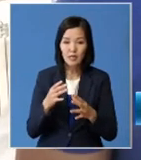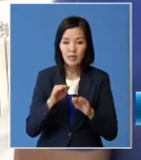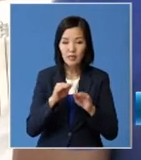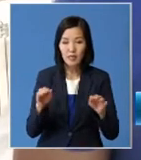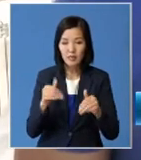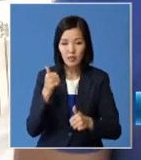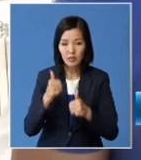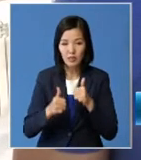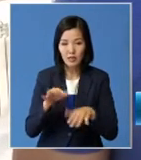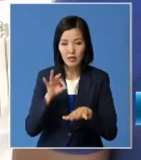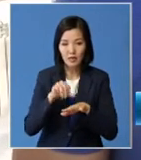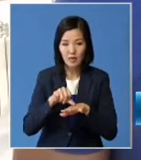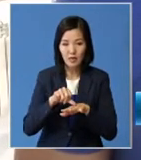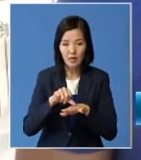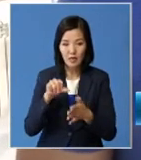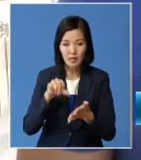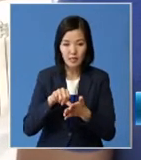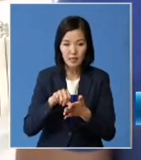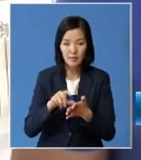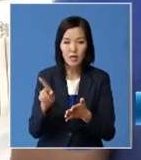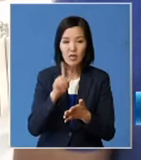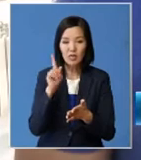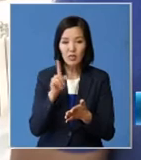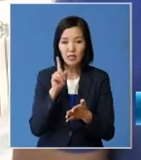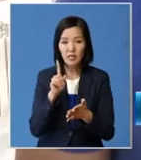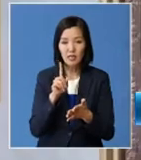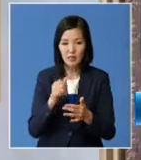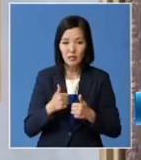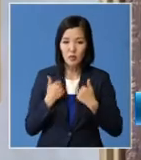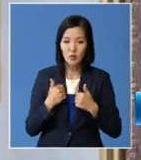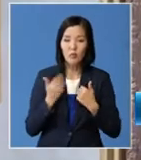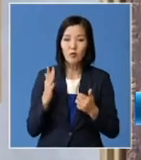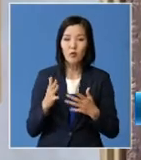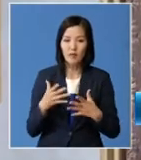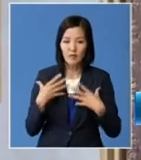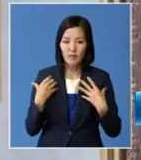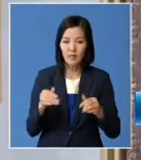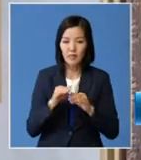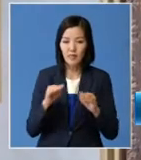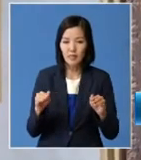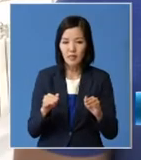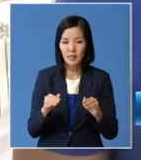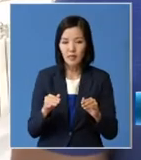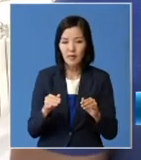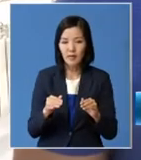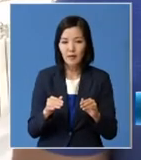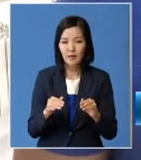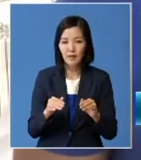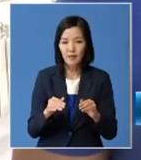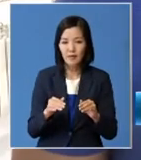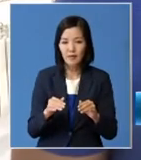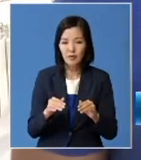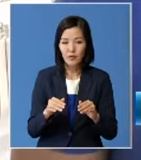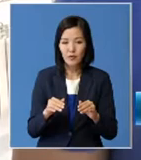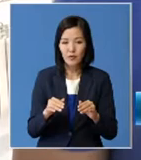болса, бұл жас балуандарға стимул береді. Физикалық деңгейде балаларды көтеріп, сонда көбірек жұмыс